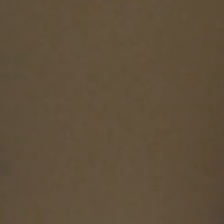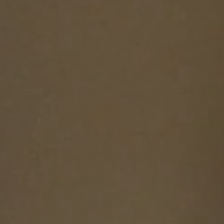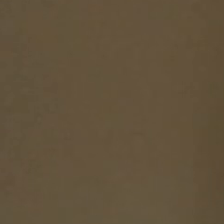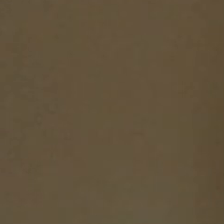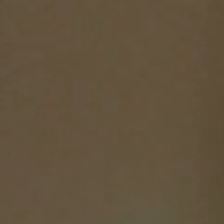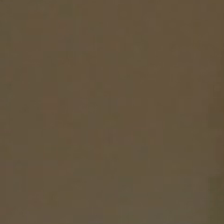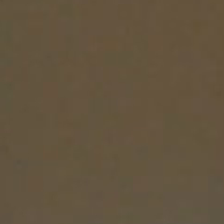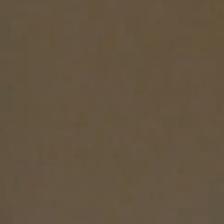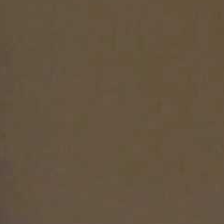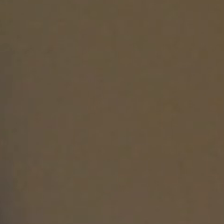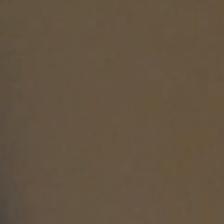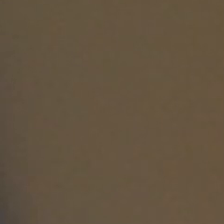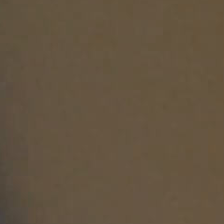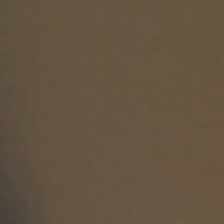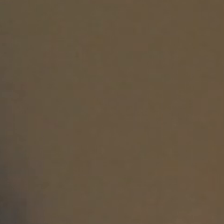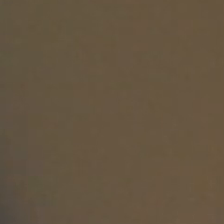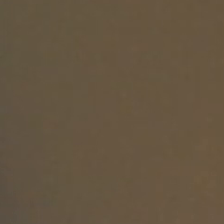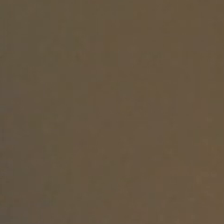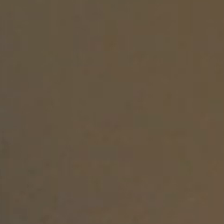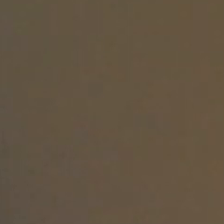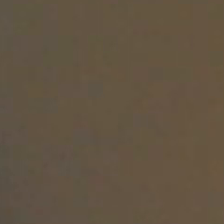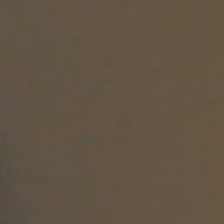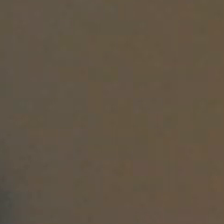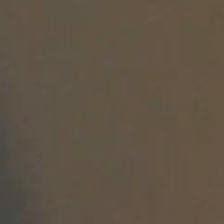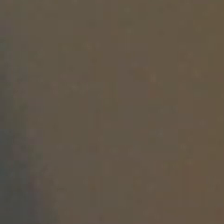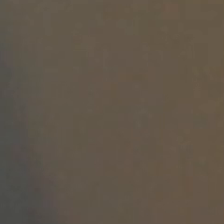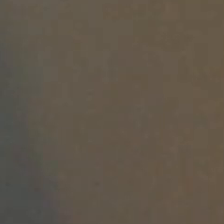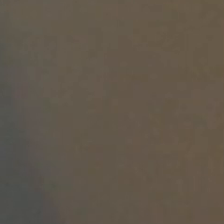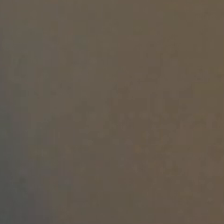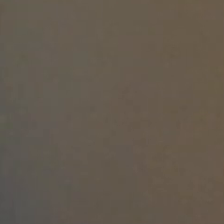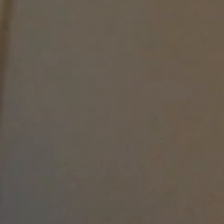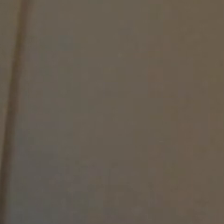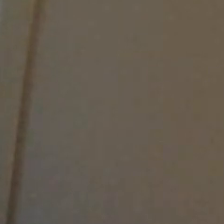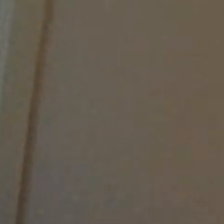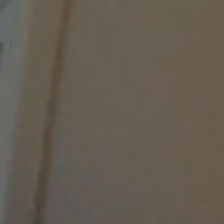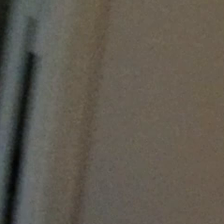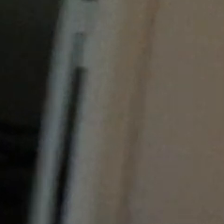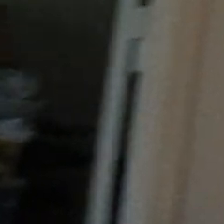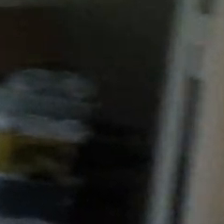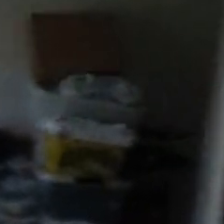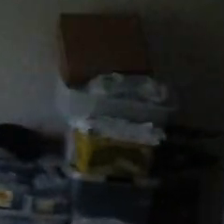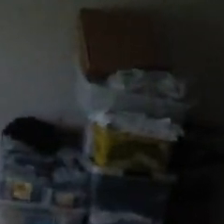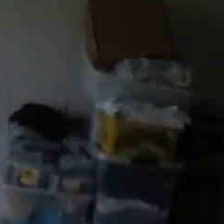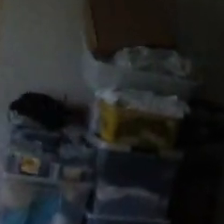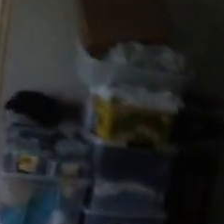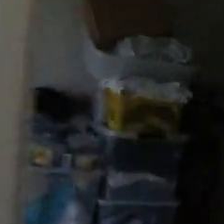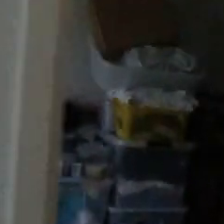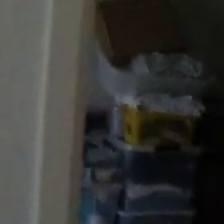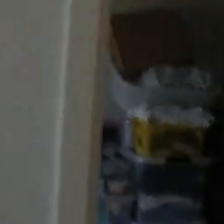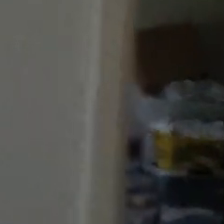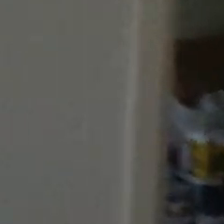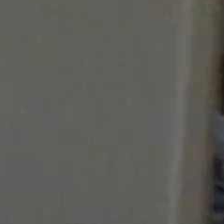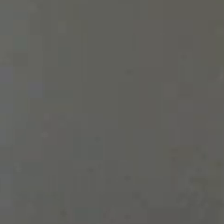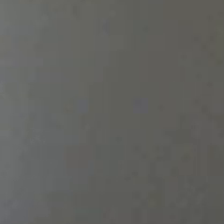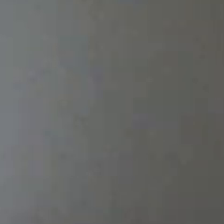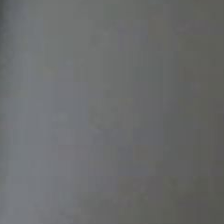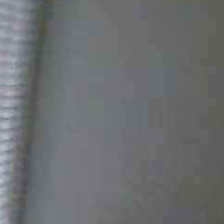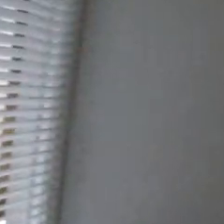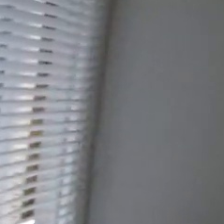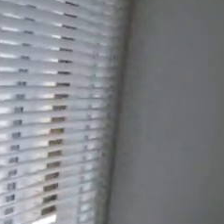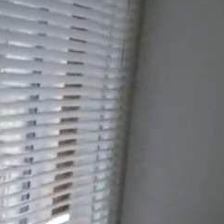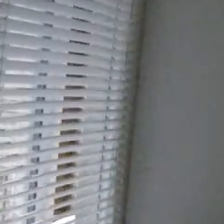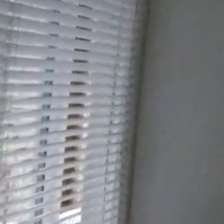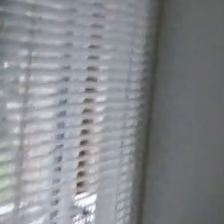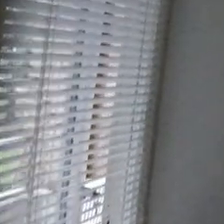har været svækket mange år, så jeg bliver ramt. Det kan godt være, at jeg har haft coronavirus før. Eller muligvis ikke, det ved jeg ikke. Men jeg er jo